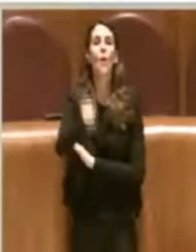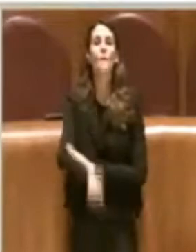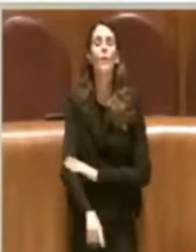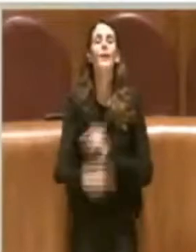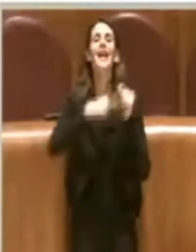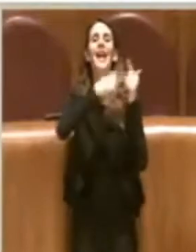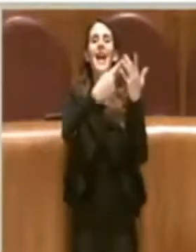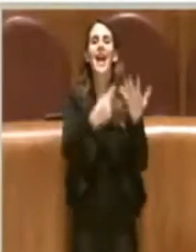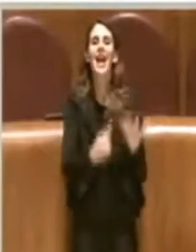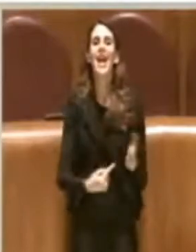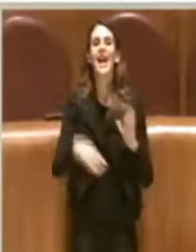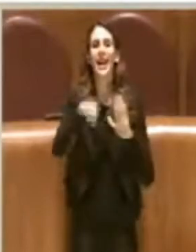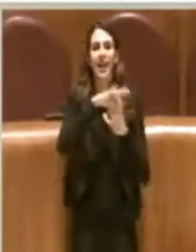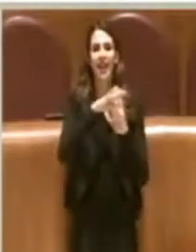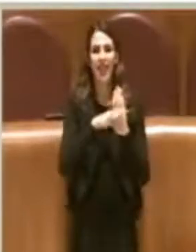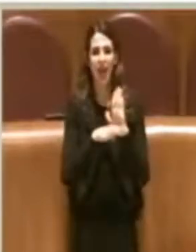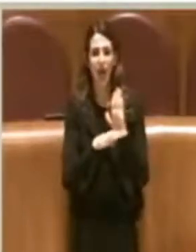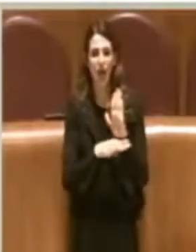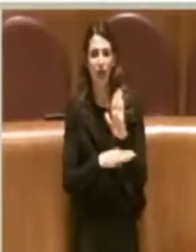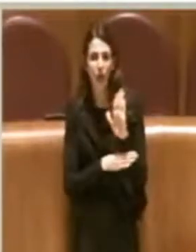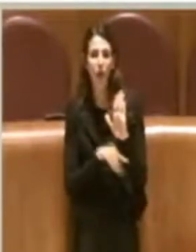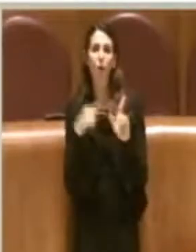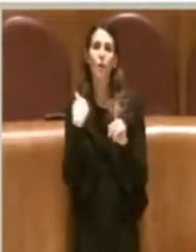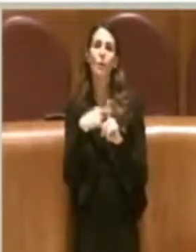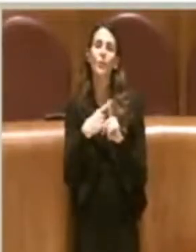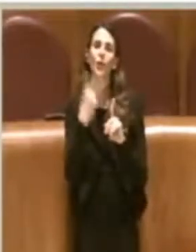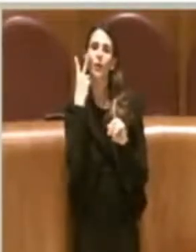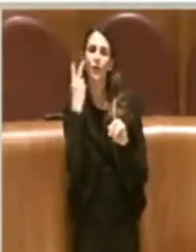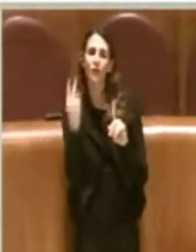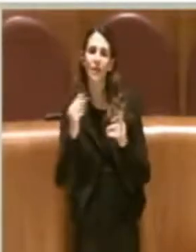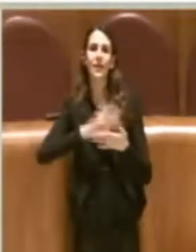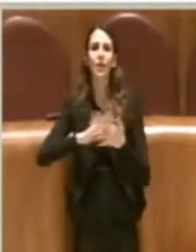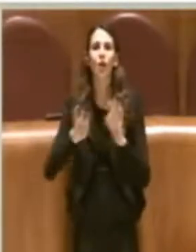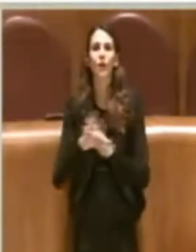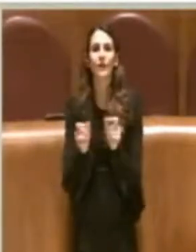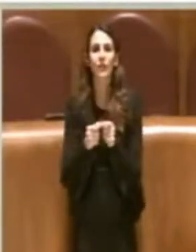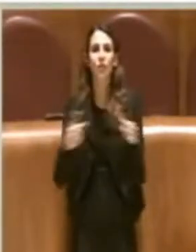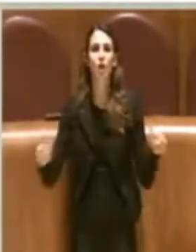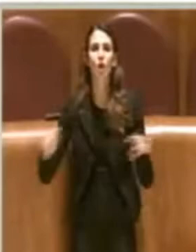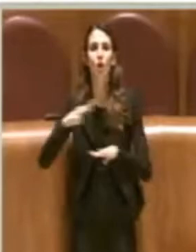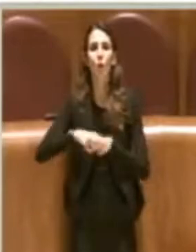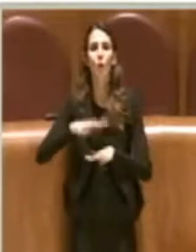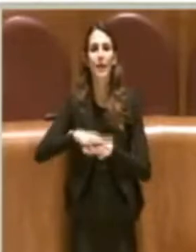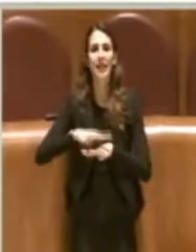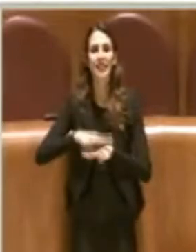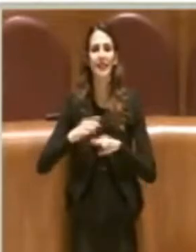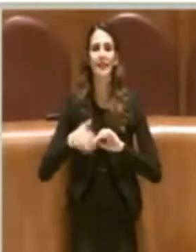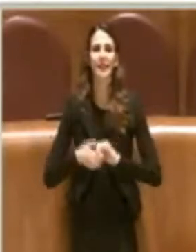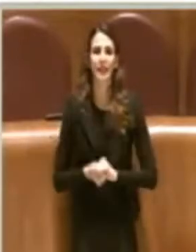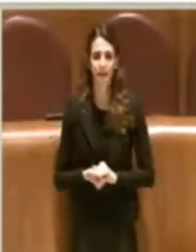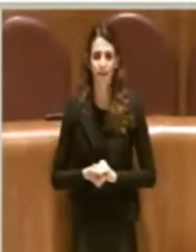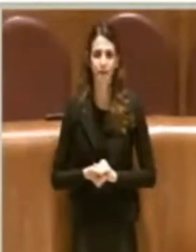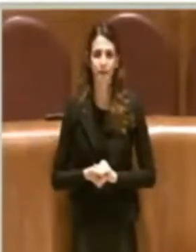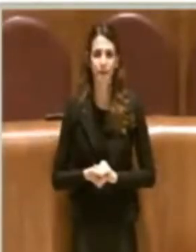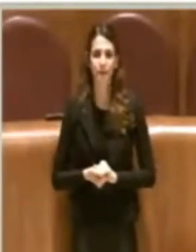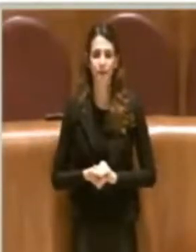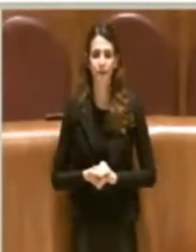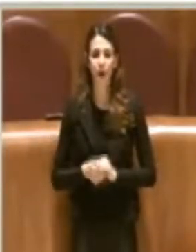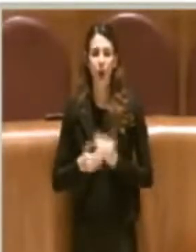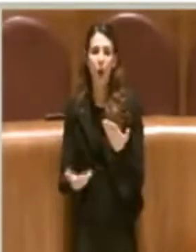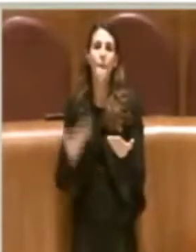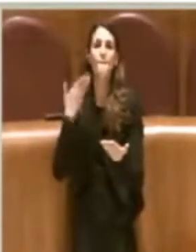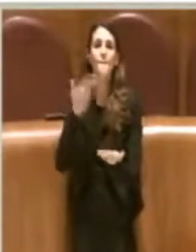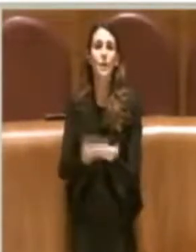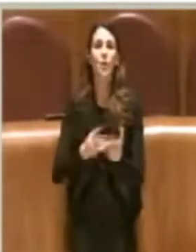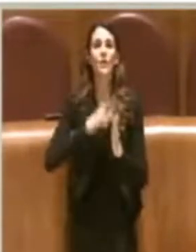di tutti i riferimenti delle convenzioni urbanistiche quindi la proposta di delibera che